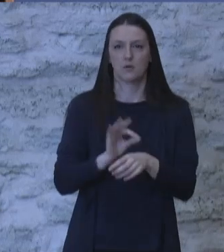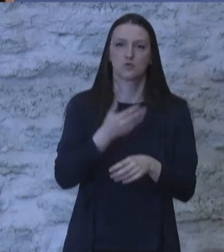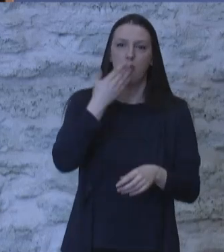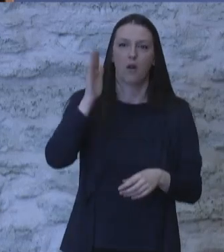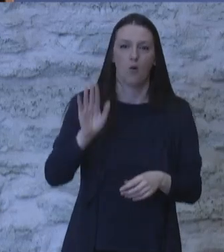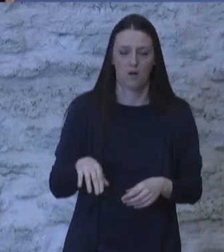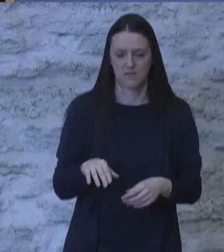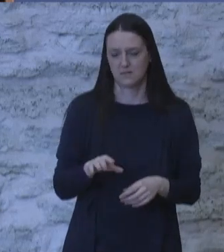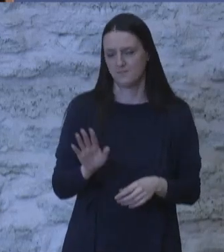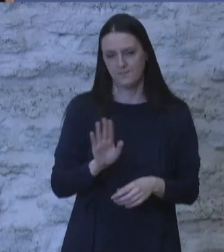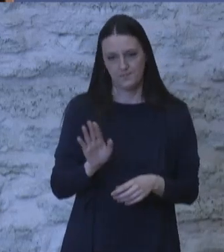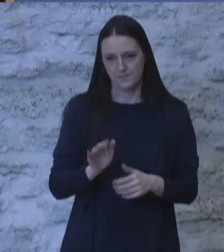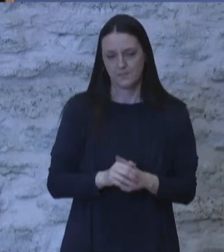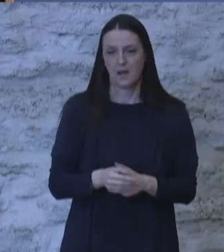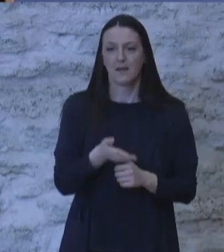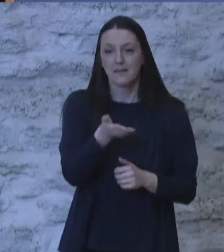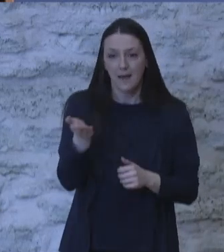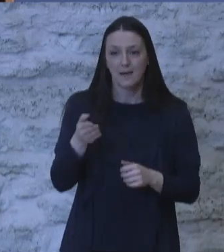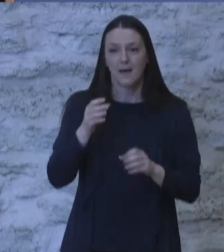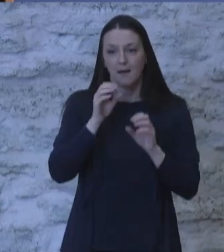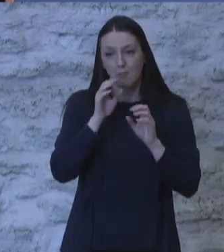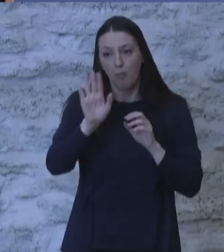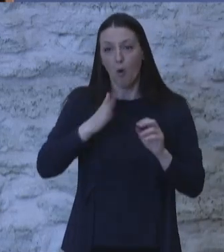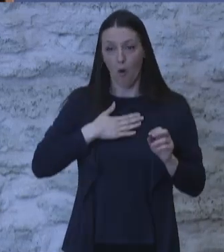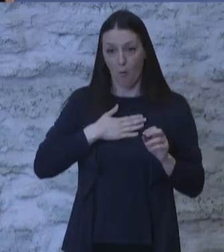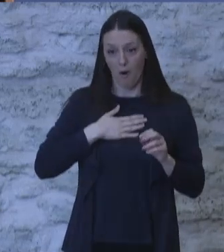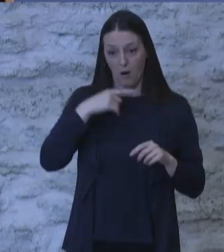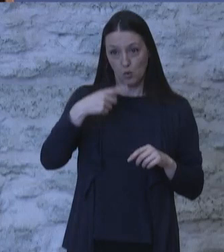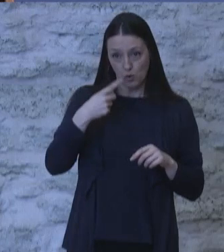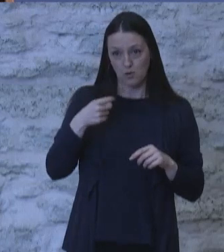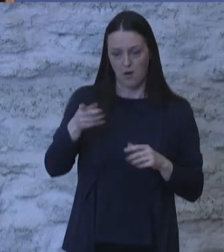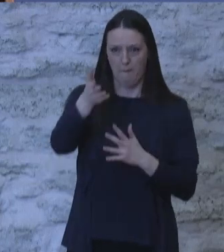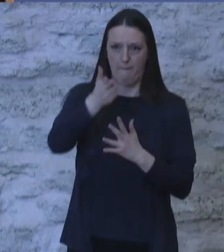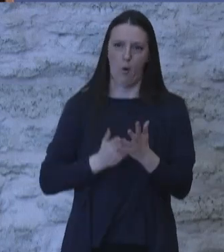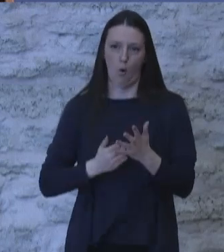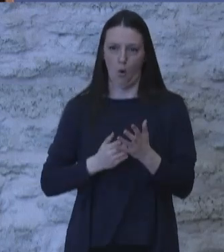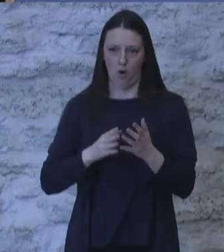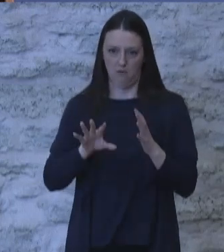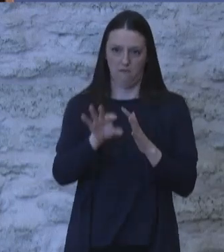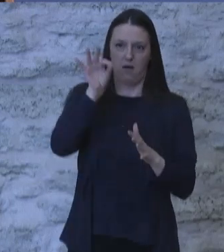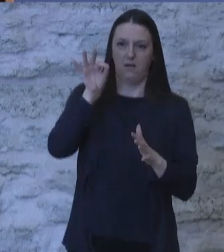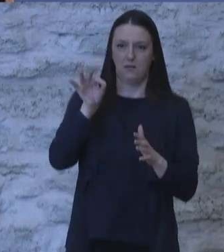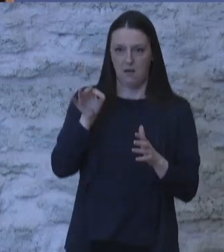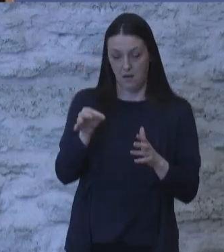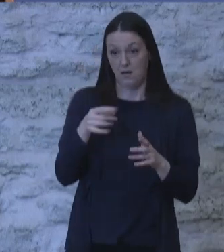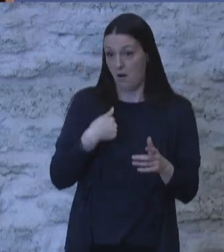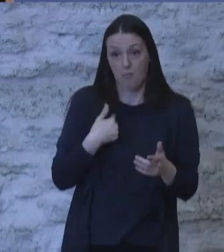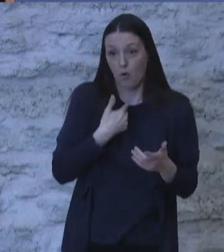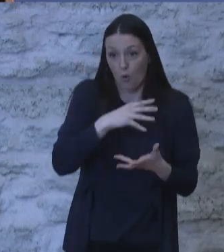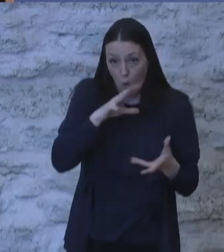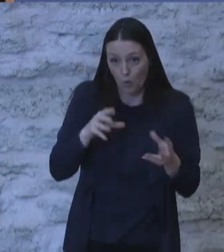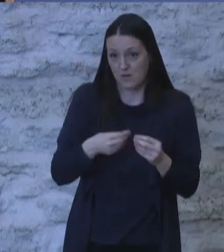nii edasi. Te jätate lihtsalt pool minu jutust ära ja teete suvalisi järeldusi ja mulle ei ole mingit põhjust sellepärast vabandada.